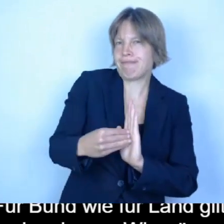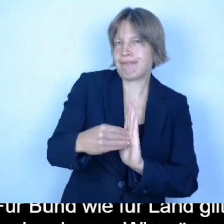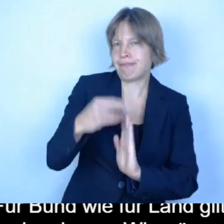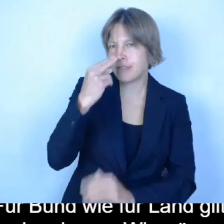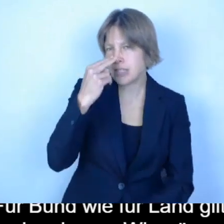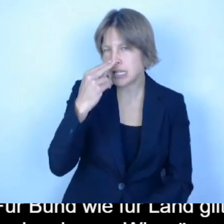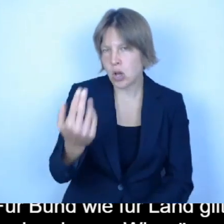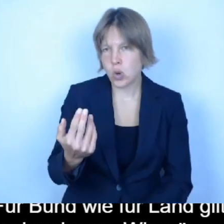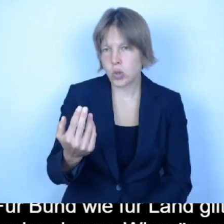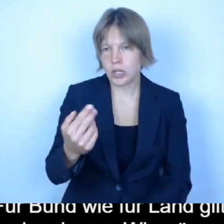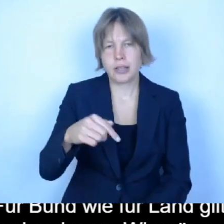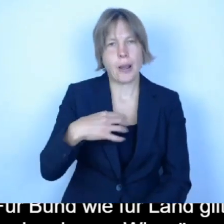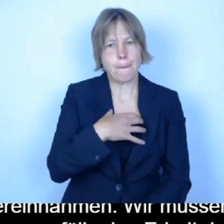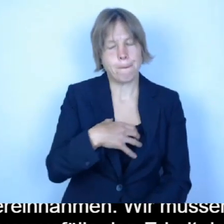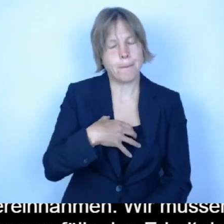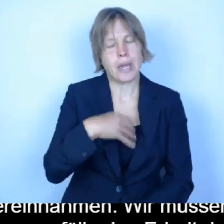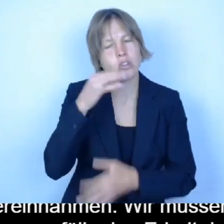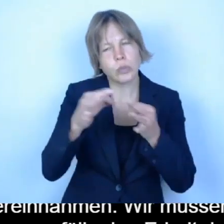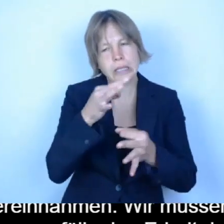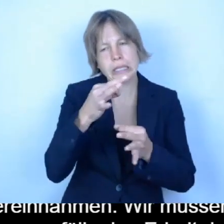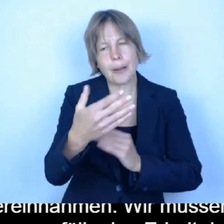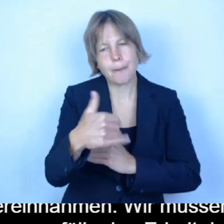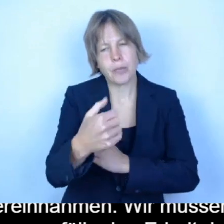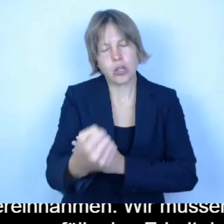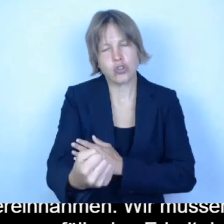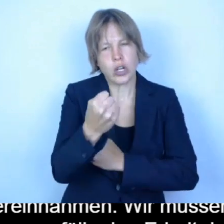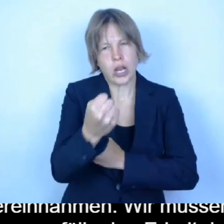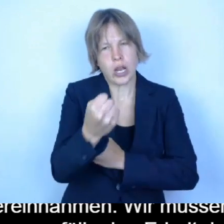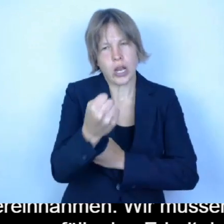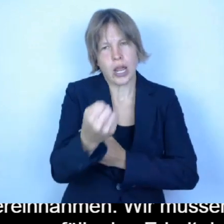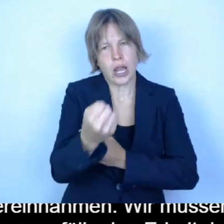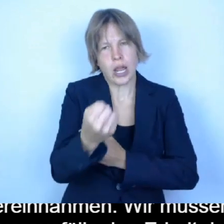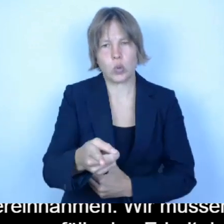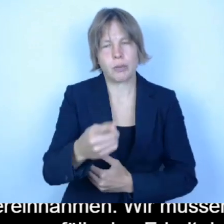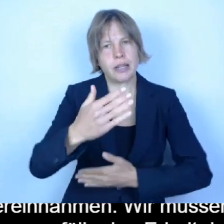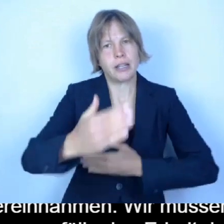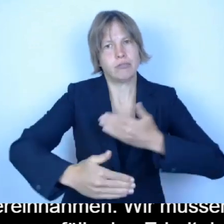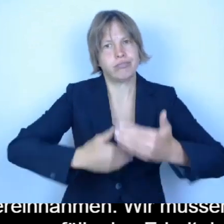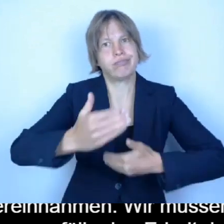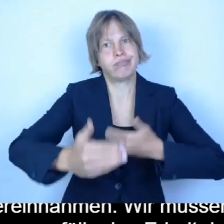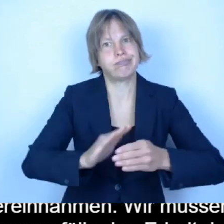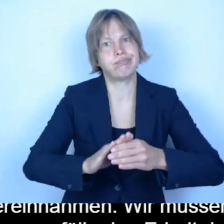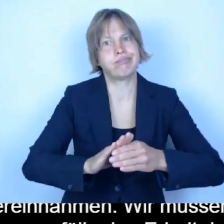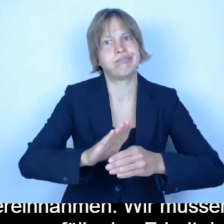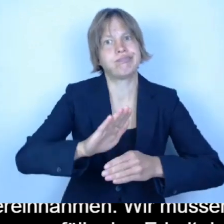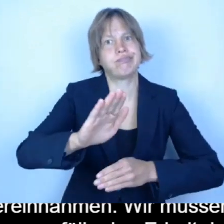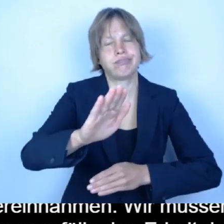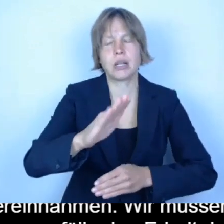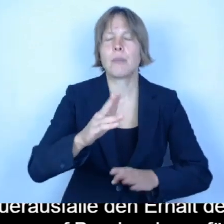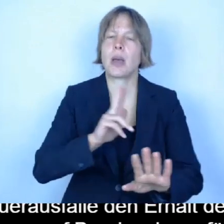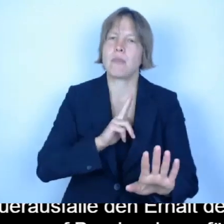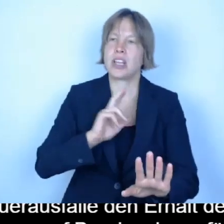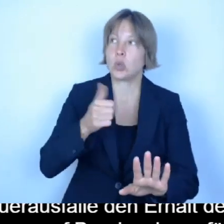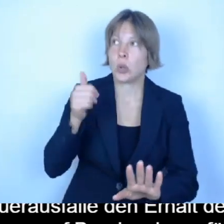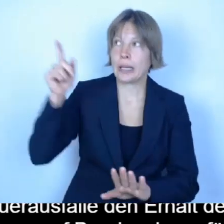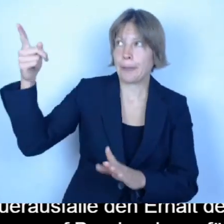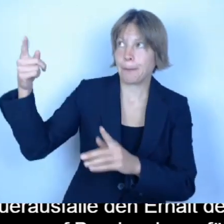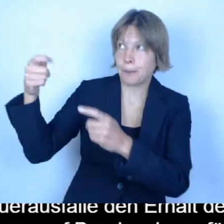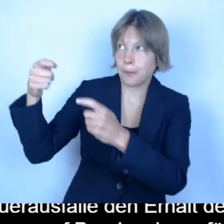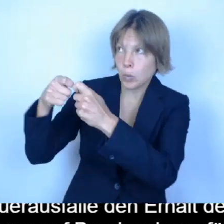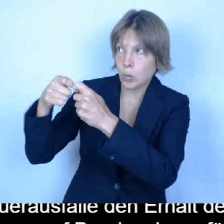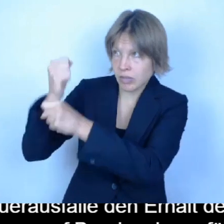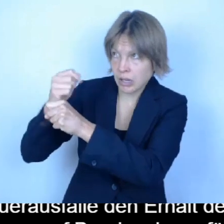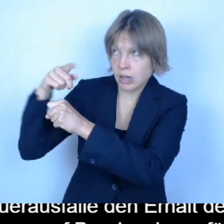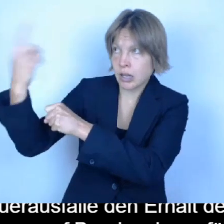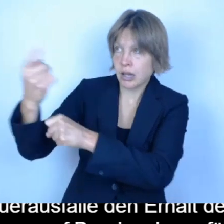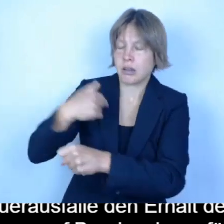stärken und voranzubringen. Das werden wir dann zeitlich danach machen, damit es keine Überschneidungen gibt, sondern es Ergänzungen und Effektivmaßnahmen